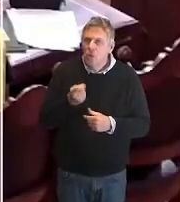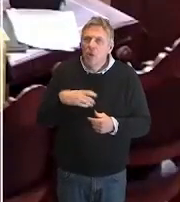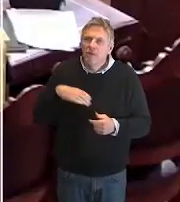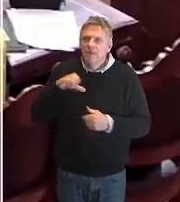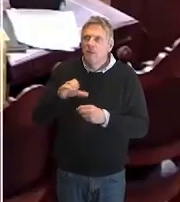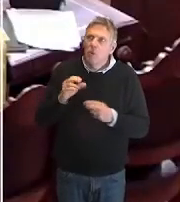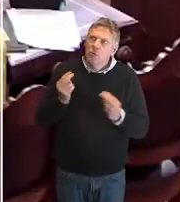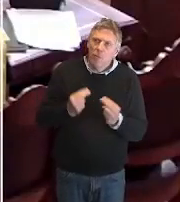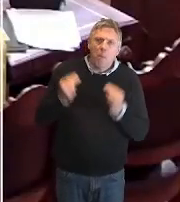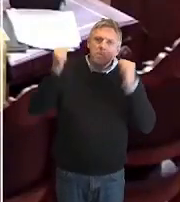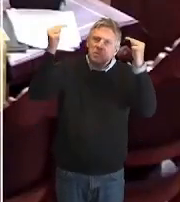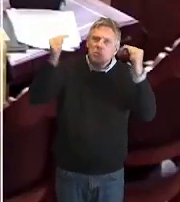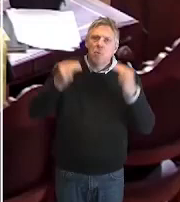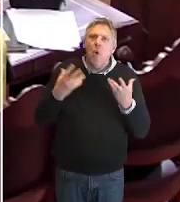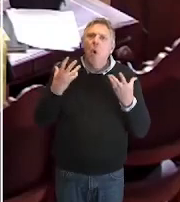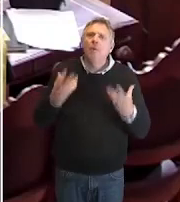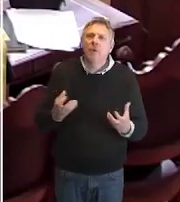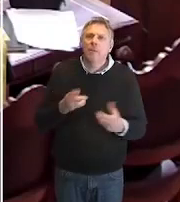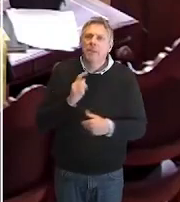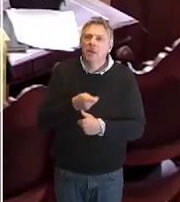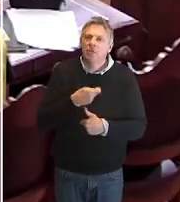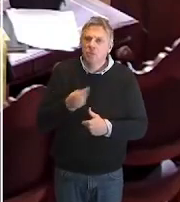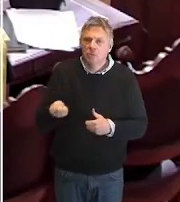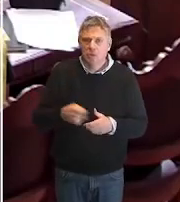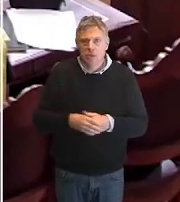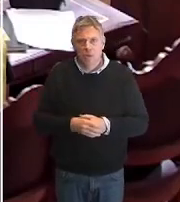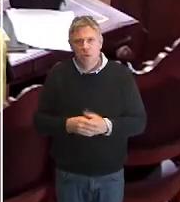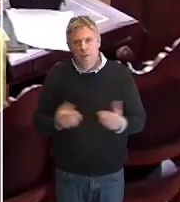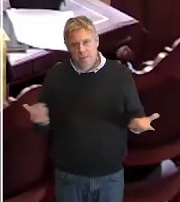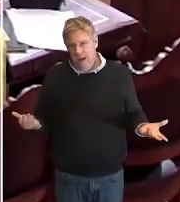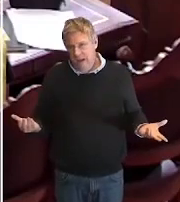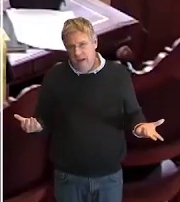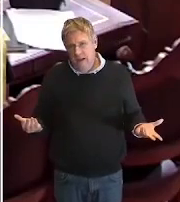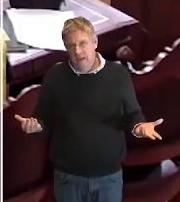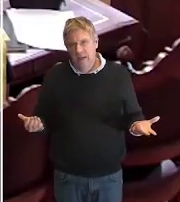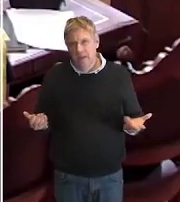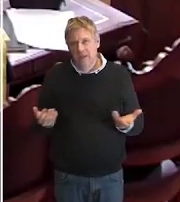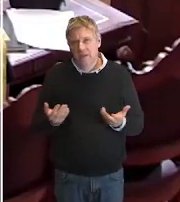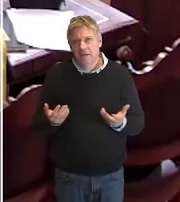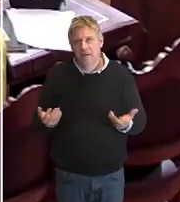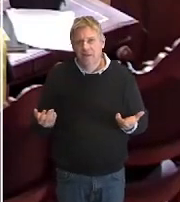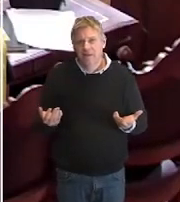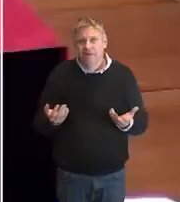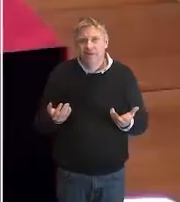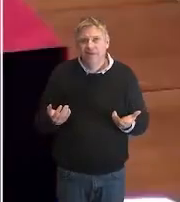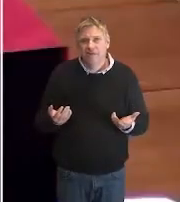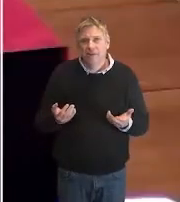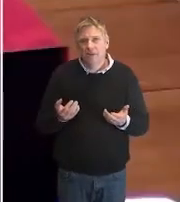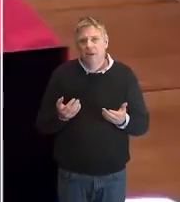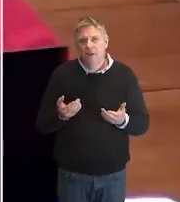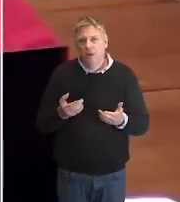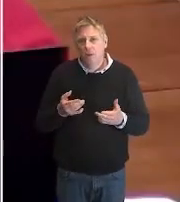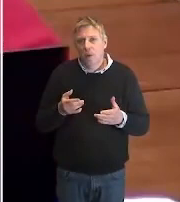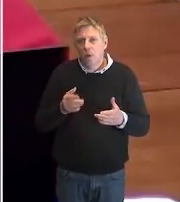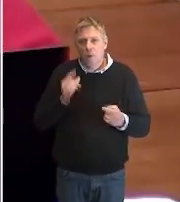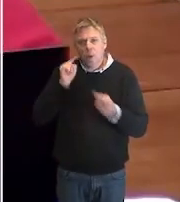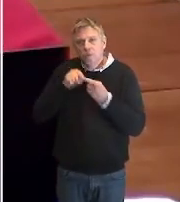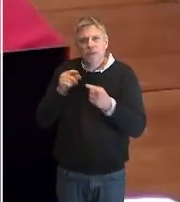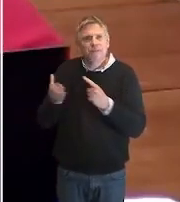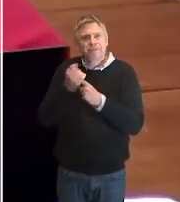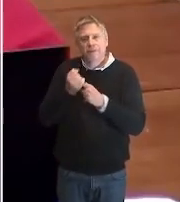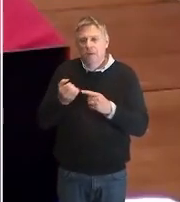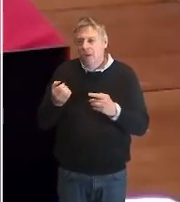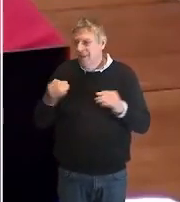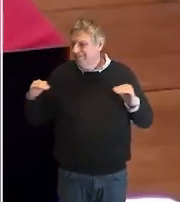ambitieux. En revanche, c'est clair que sur la façon d'y parvenir, clairement, nous divergeons. Nous divergeons puisque